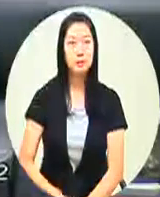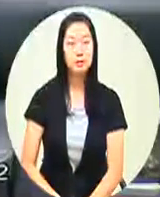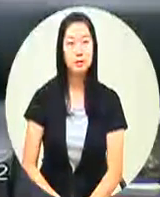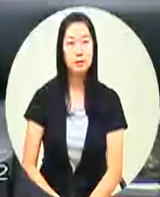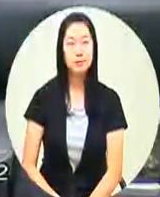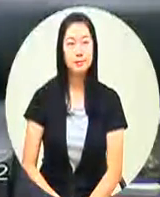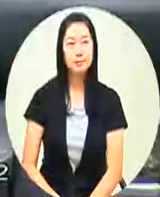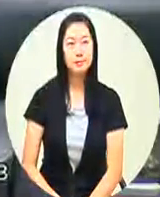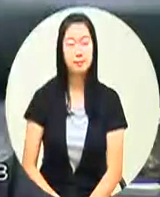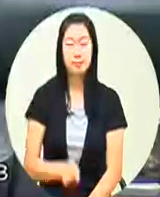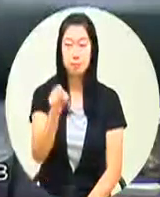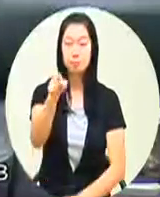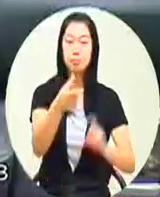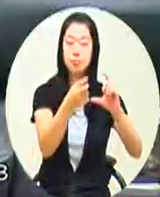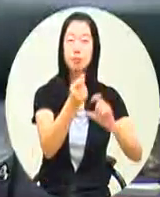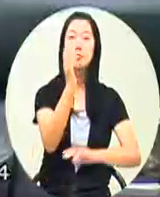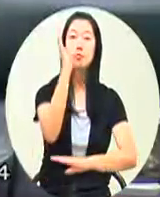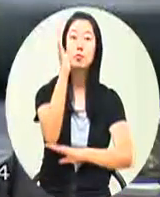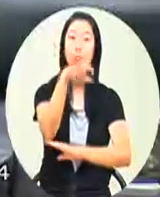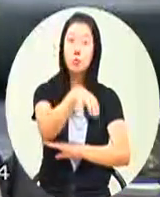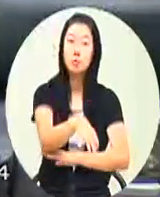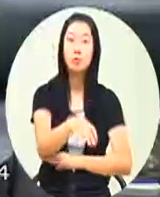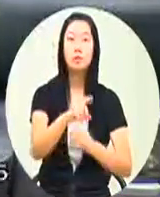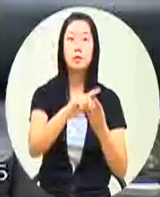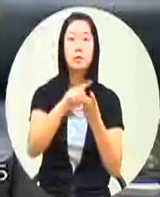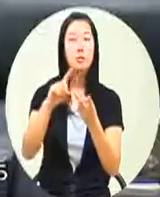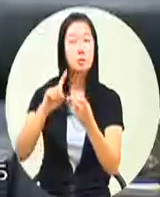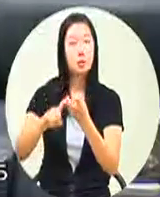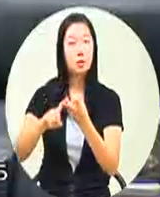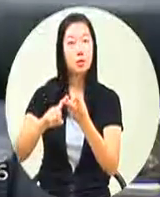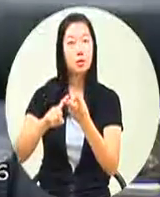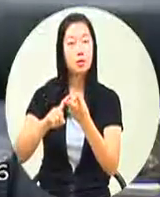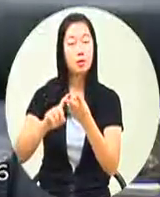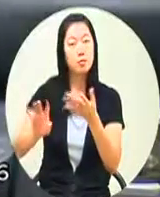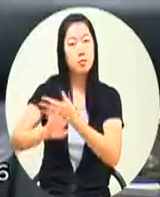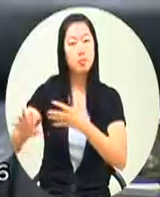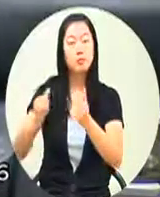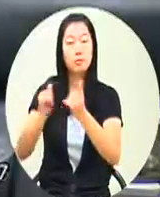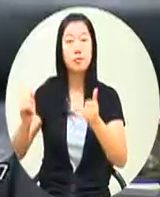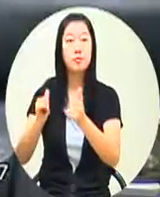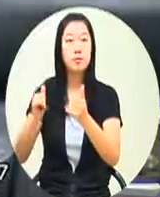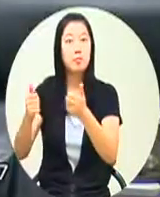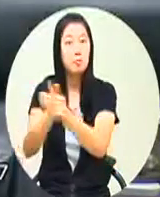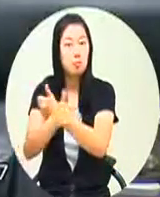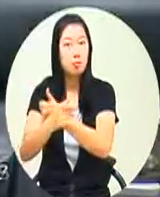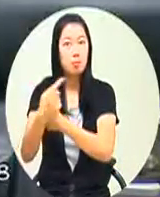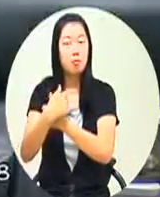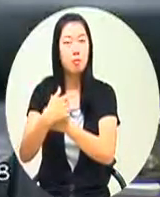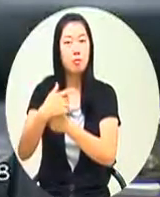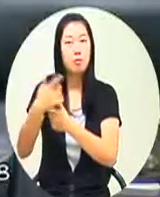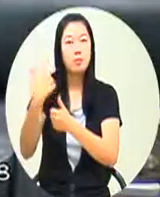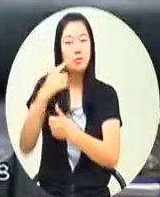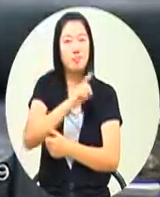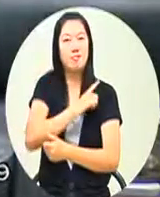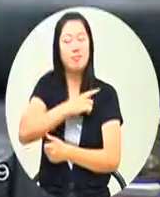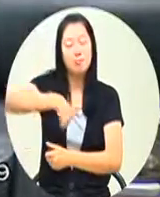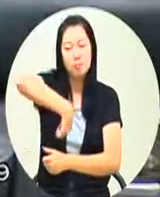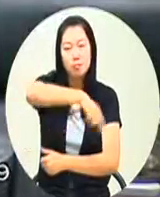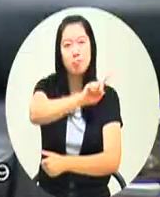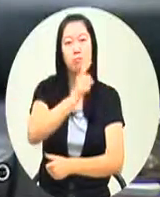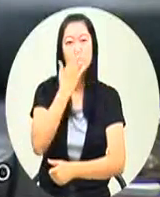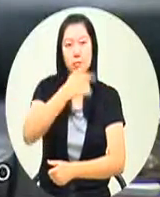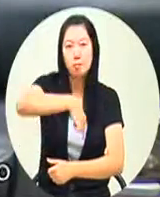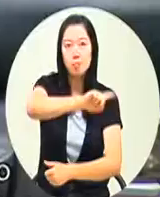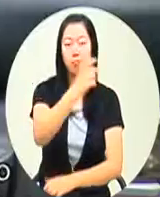们跟区公所好，还有跟部分的民意代表已经先行会勘。我今天本来要